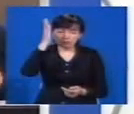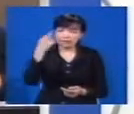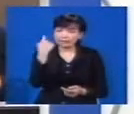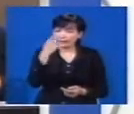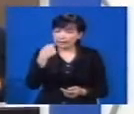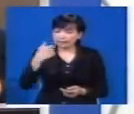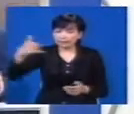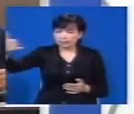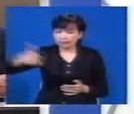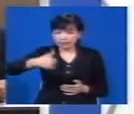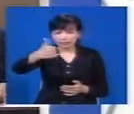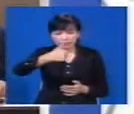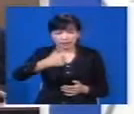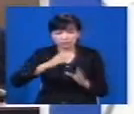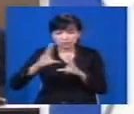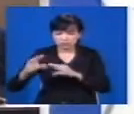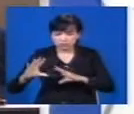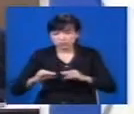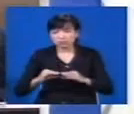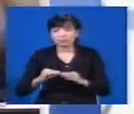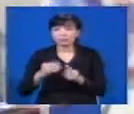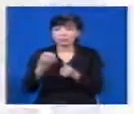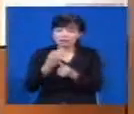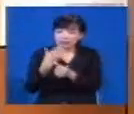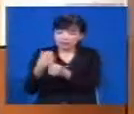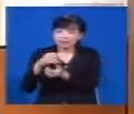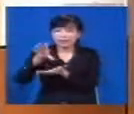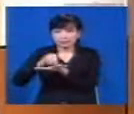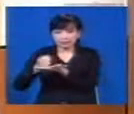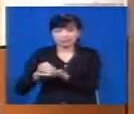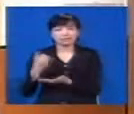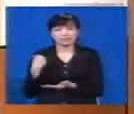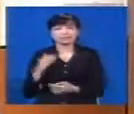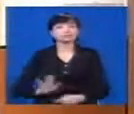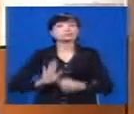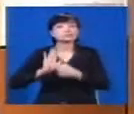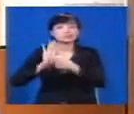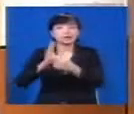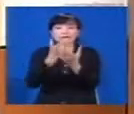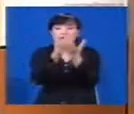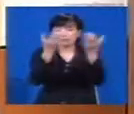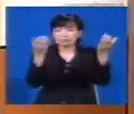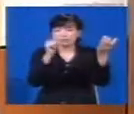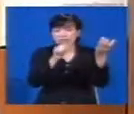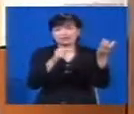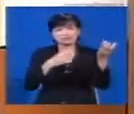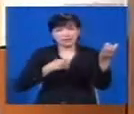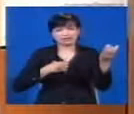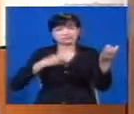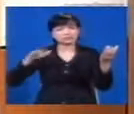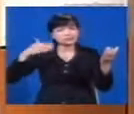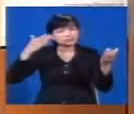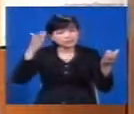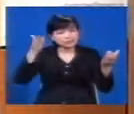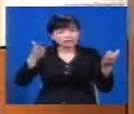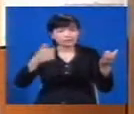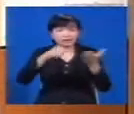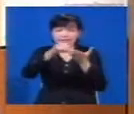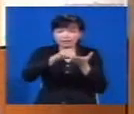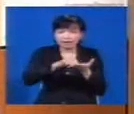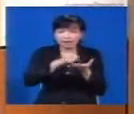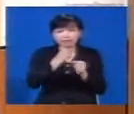ว่าในเรื่องของสมมุติยกตัวอย่างเรื่องรัฐธรรมนูญจะเดินหน้าอย่างไรจะแก้แบบไหนคิดว่าจะ